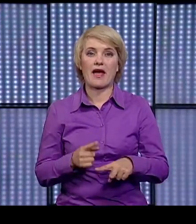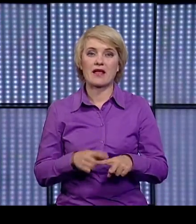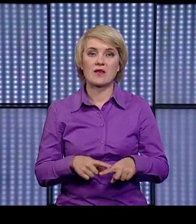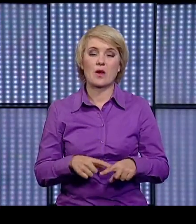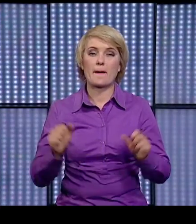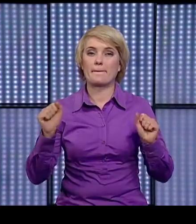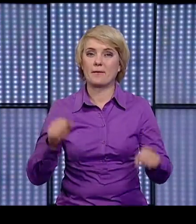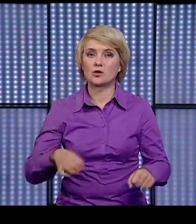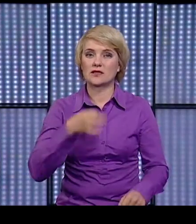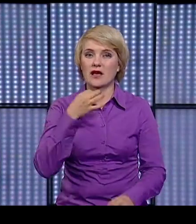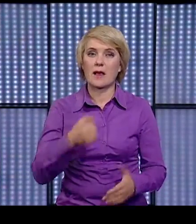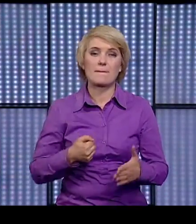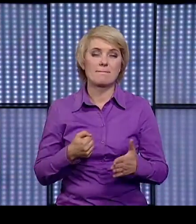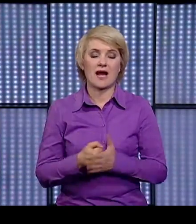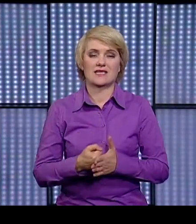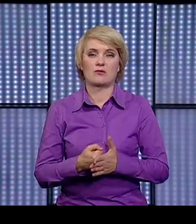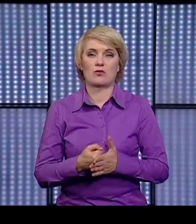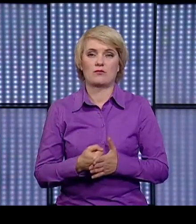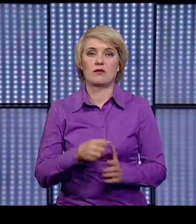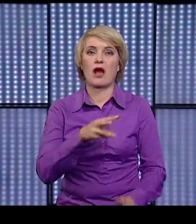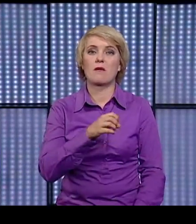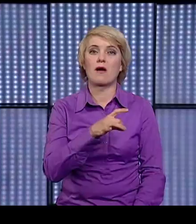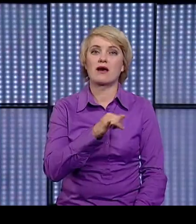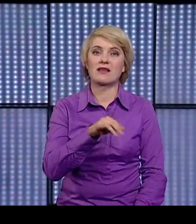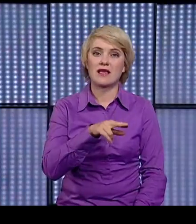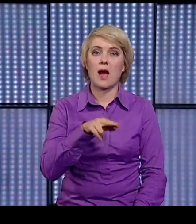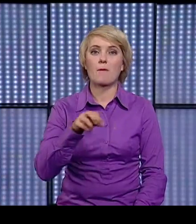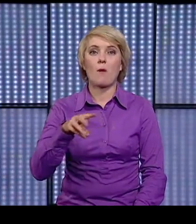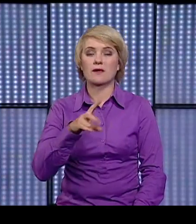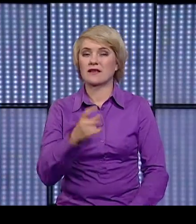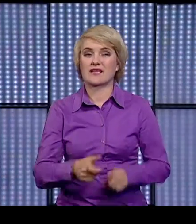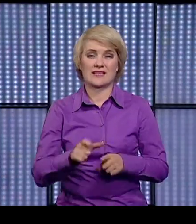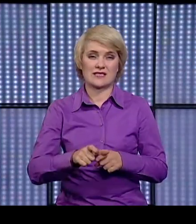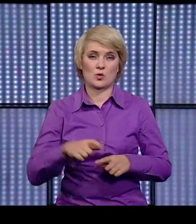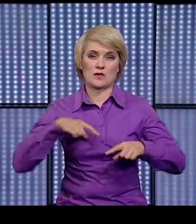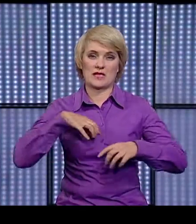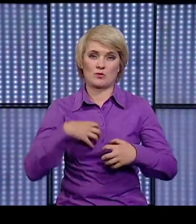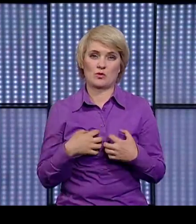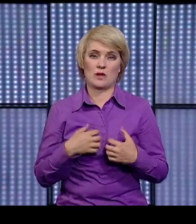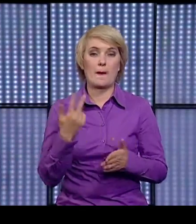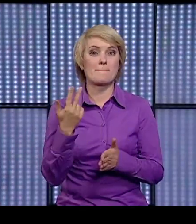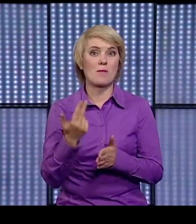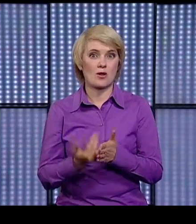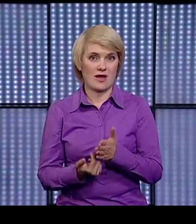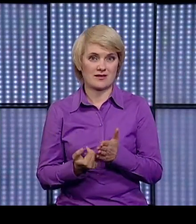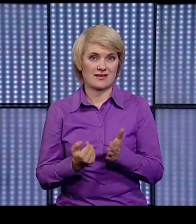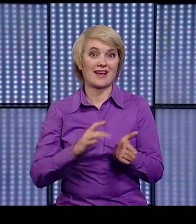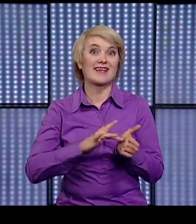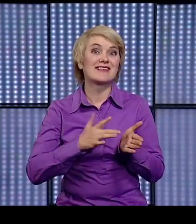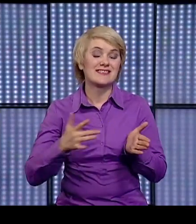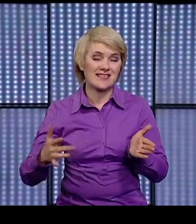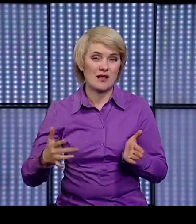можно сказать, максимум. Як бачимо, Марія Помазан не сильно засмутилася, адже саме поразки, якщо так можна назвати срібло